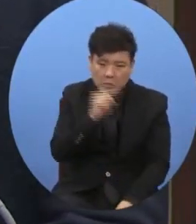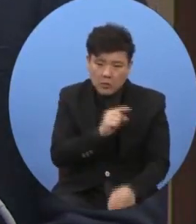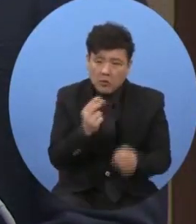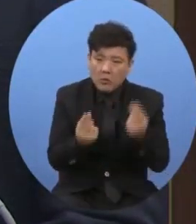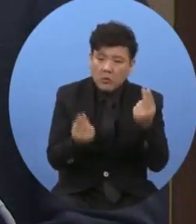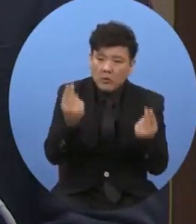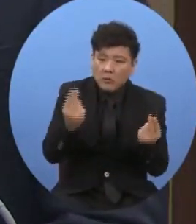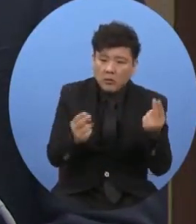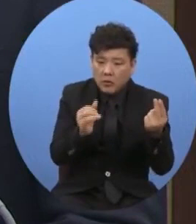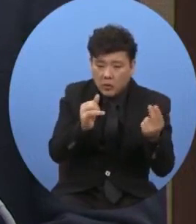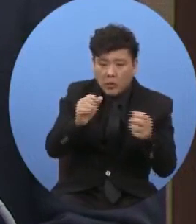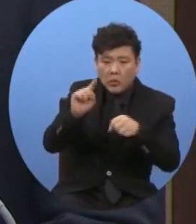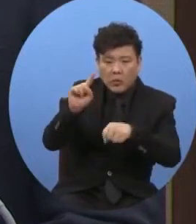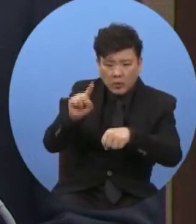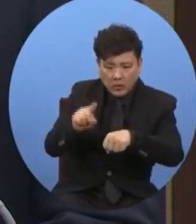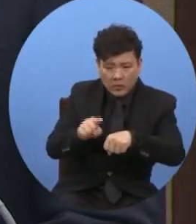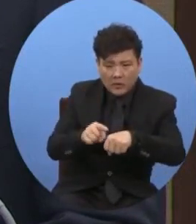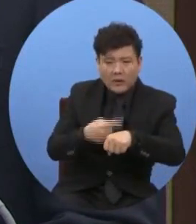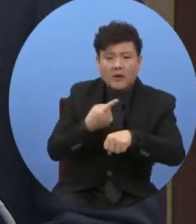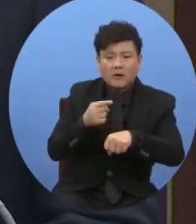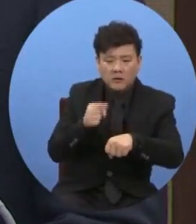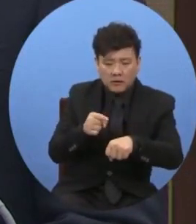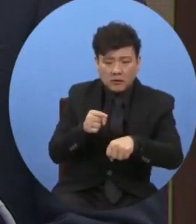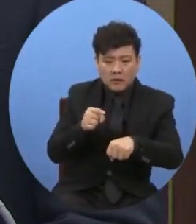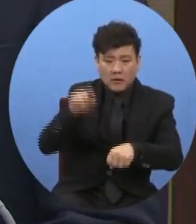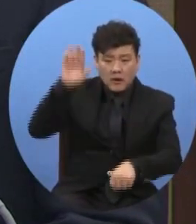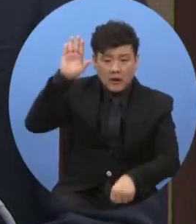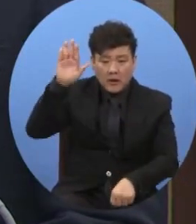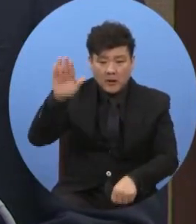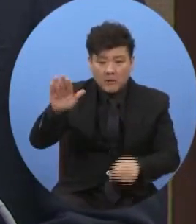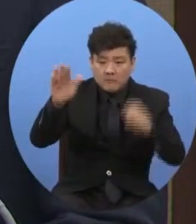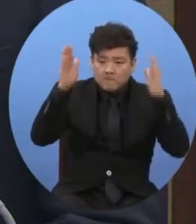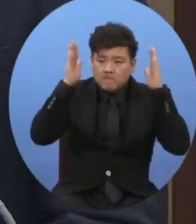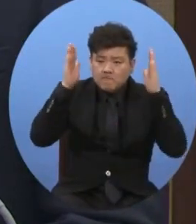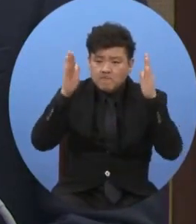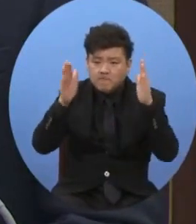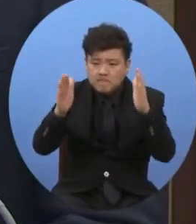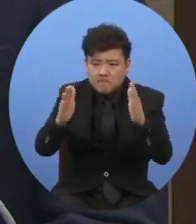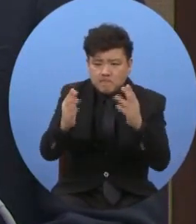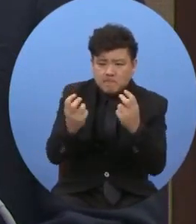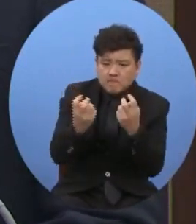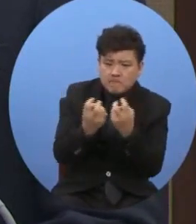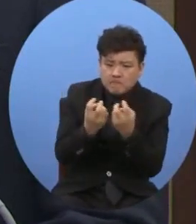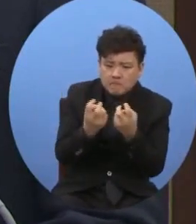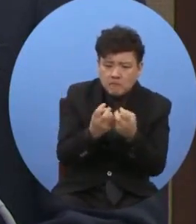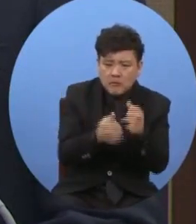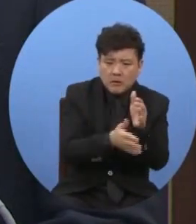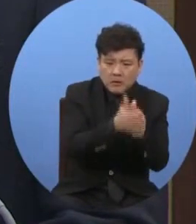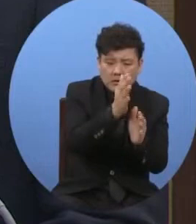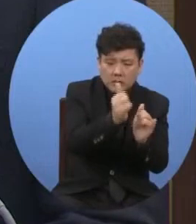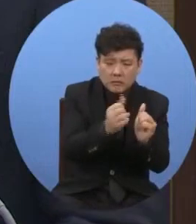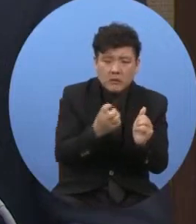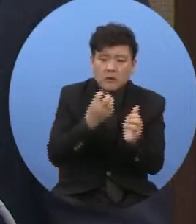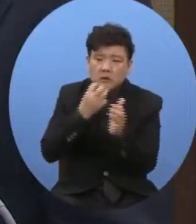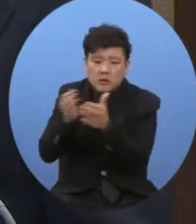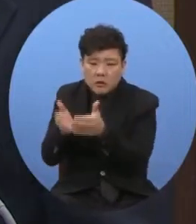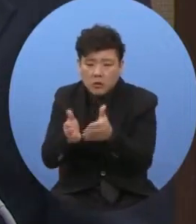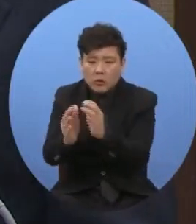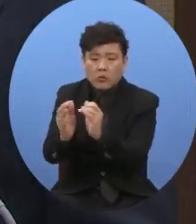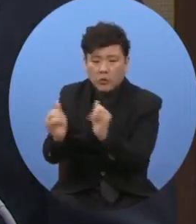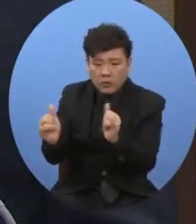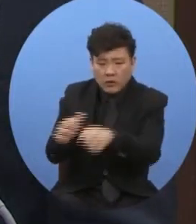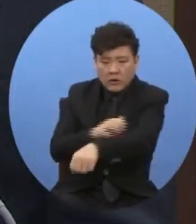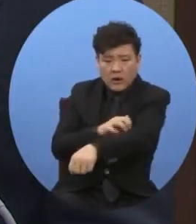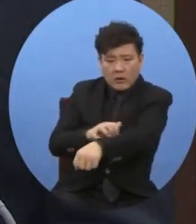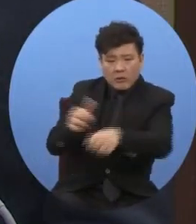거고, 자연스럽게 어떻게 가야 시민들이나 도민들의, 경기도민들의 불편을 최소화할 수